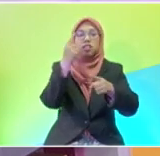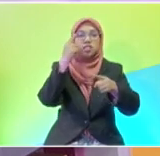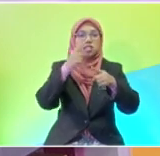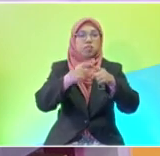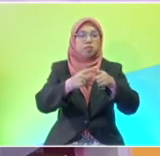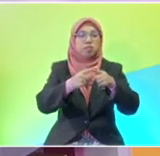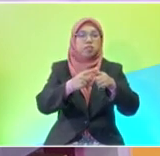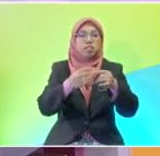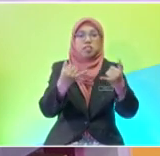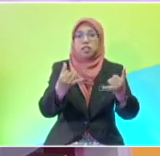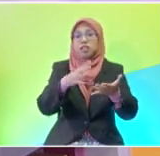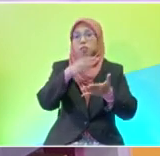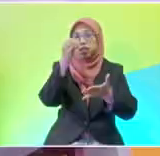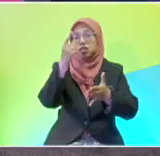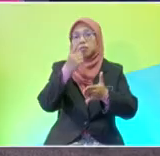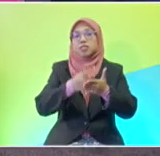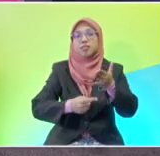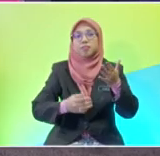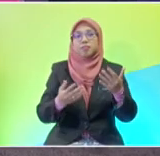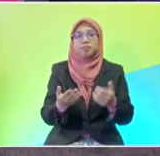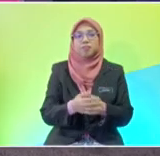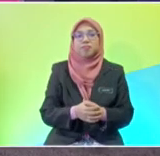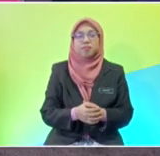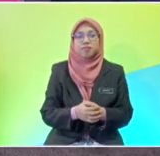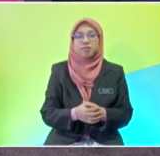pada kali ini apakah yang akan Cikgu konsisten